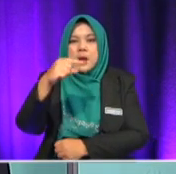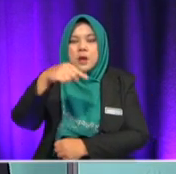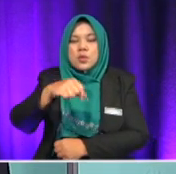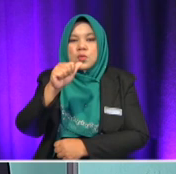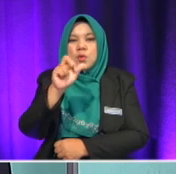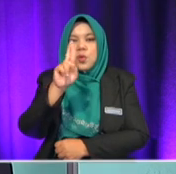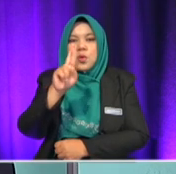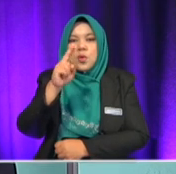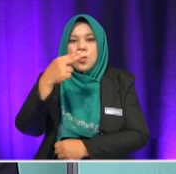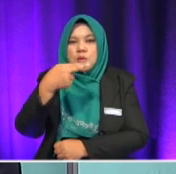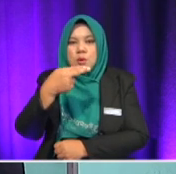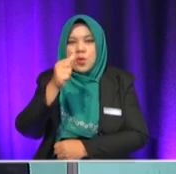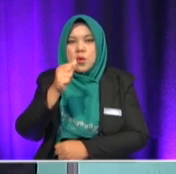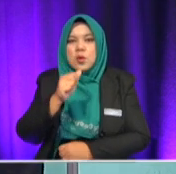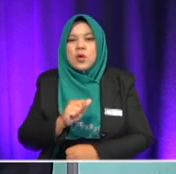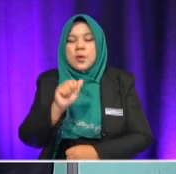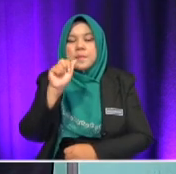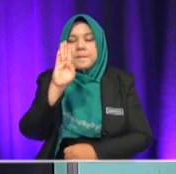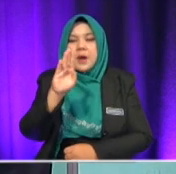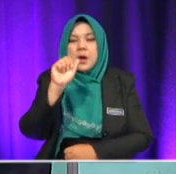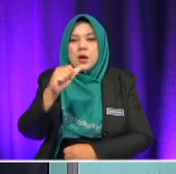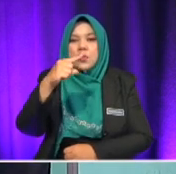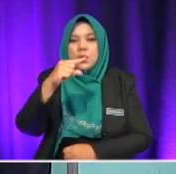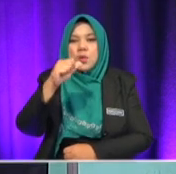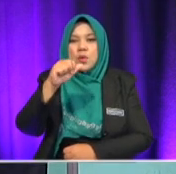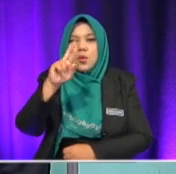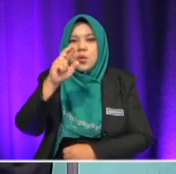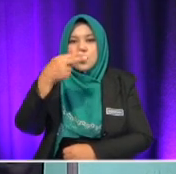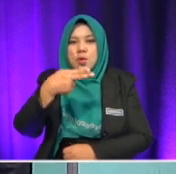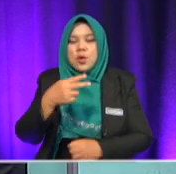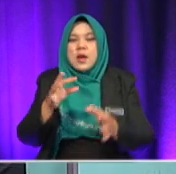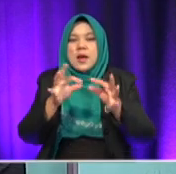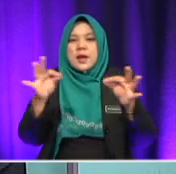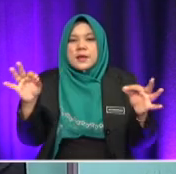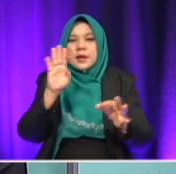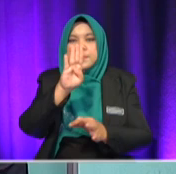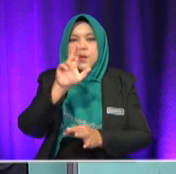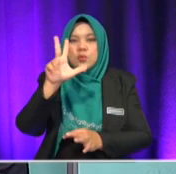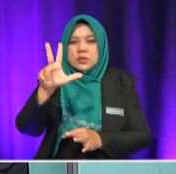Oke ndak minta Farah Zahira Coba baca ayat ini oke